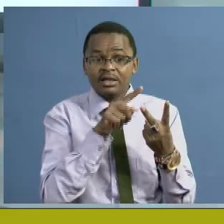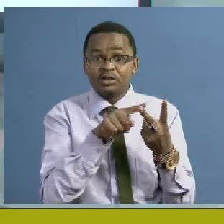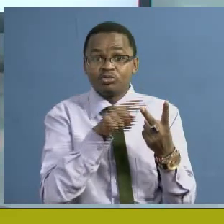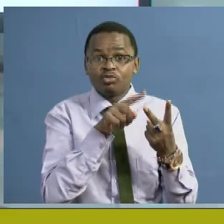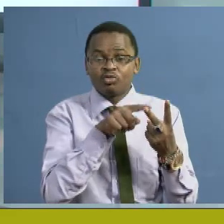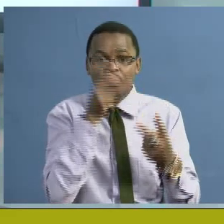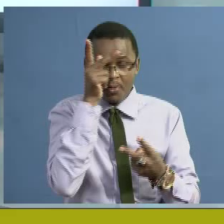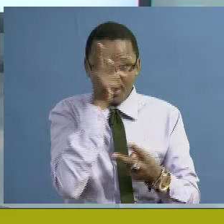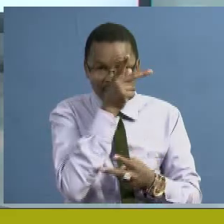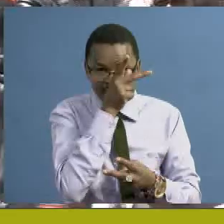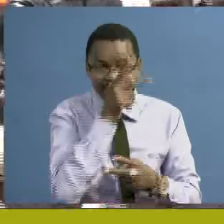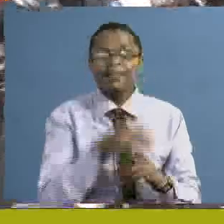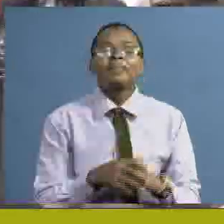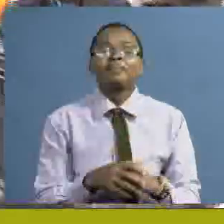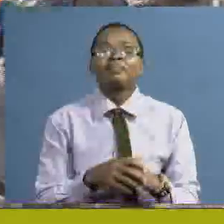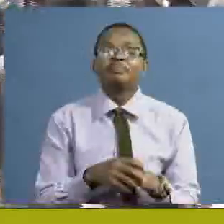Mwai Kibaki.